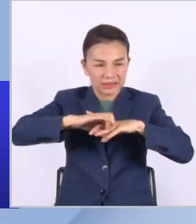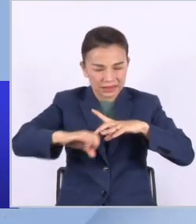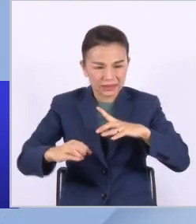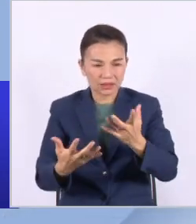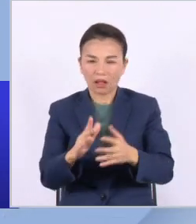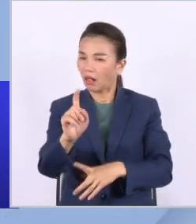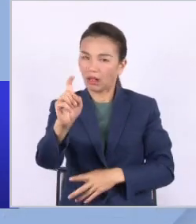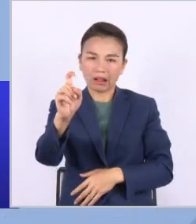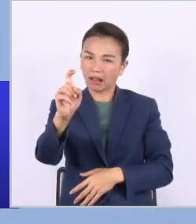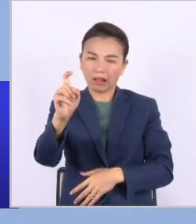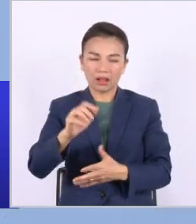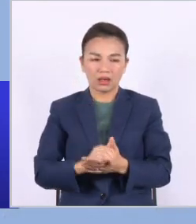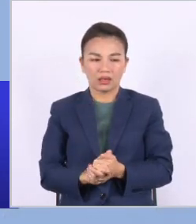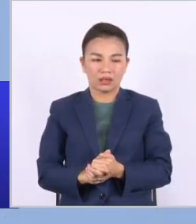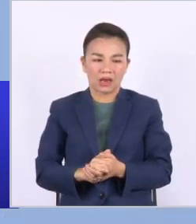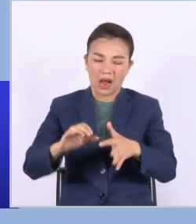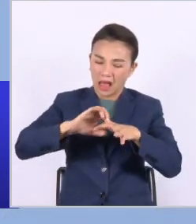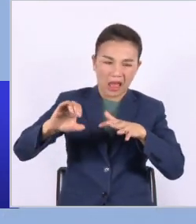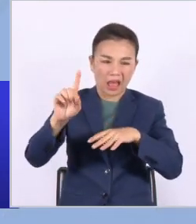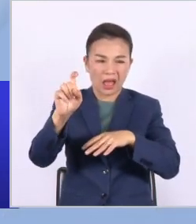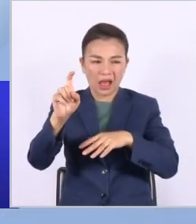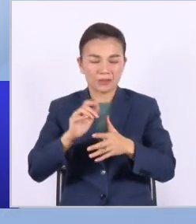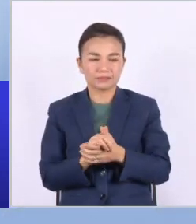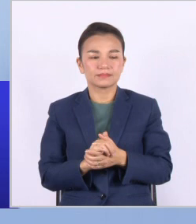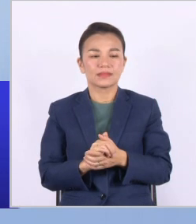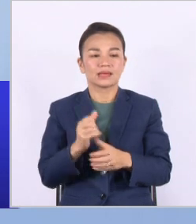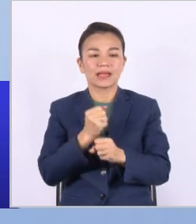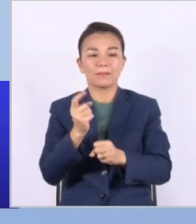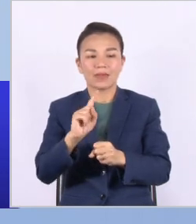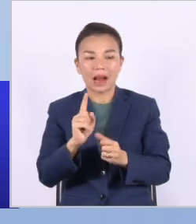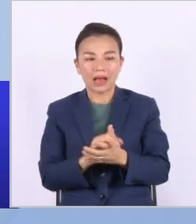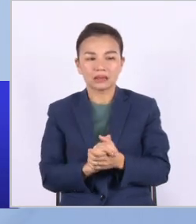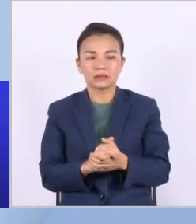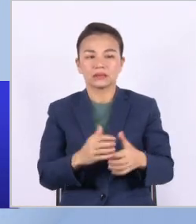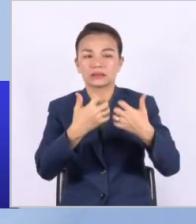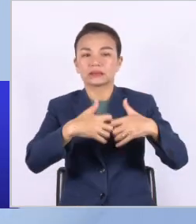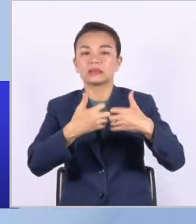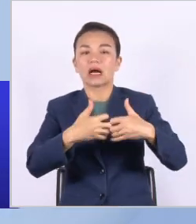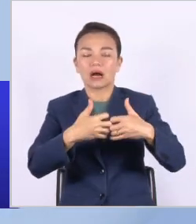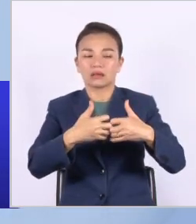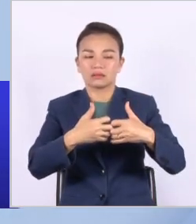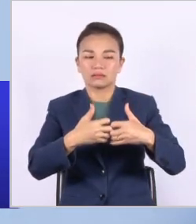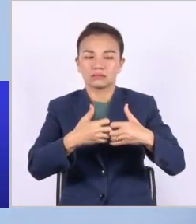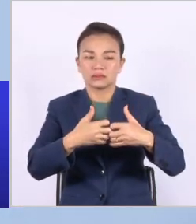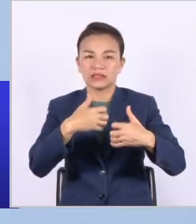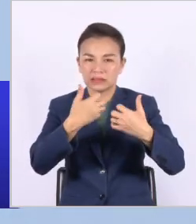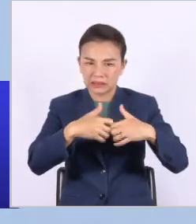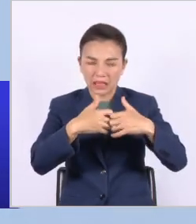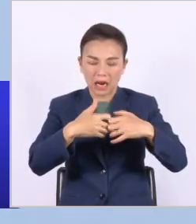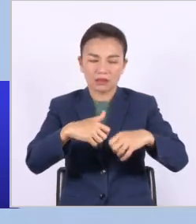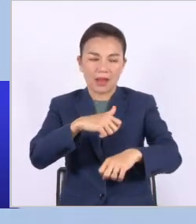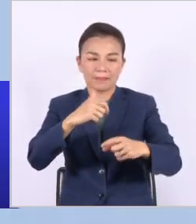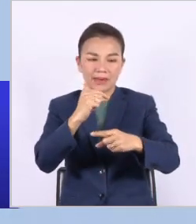ม่เป็นผลนะตอนแรกอ่ะไม่ได้ผลแฮะก็เลยตัดสินใจเนี่ยค่ะอย่างภาพที่เห็นที่เนี่ยคือใช้เครื่องมือทั้งหินเจีย